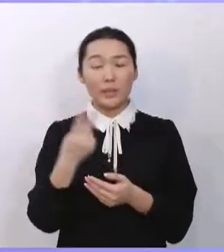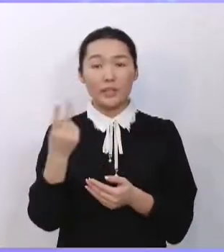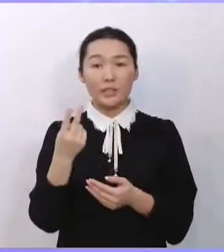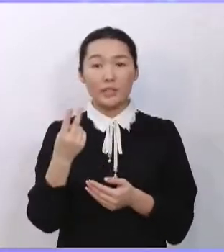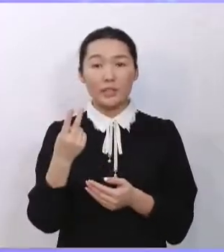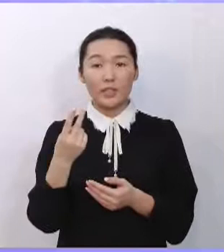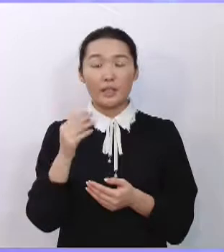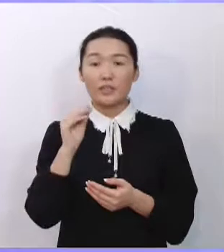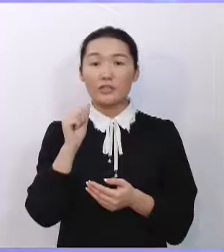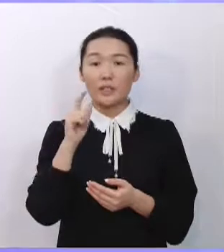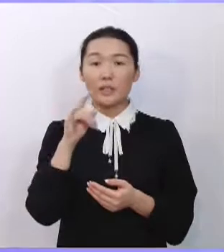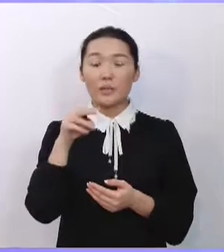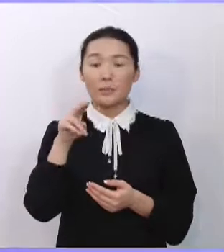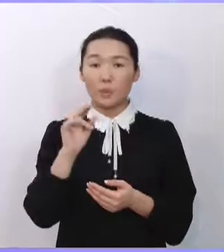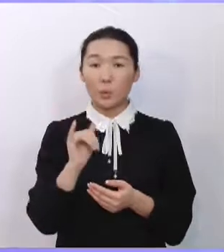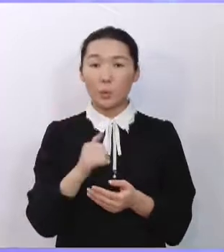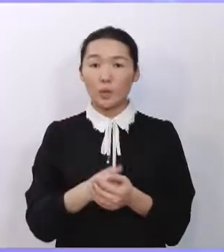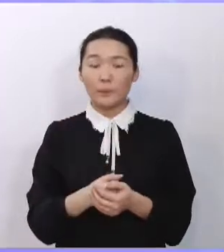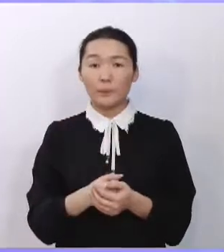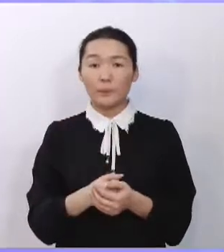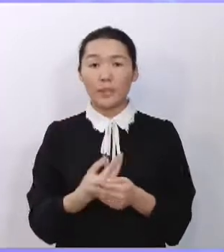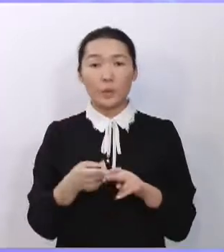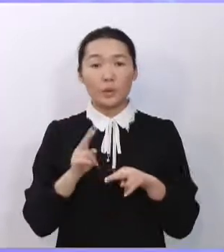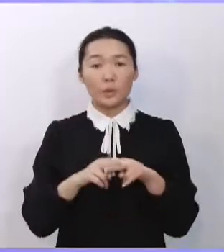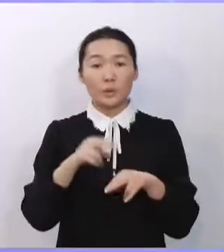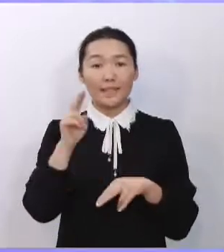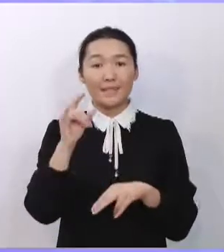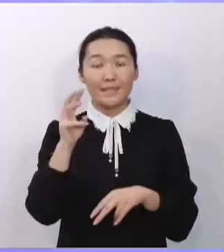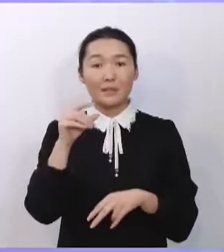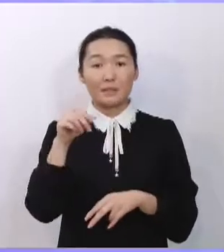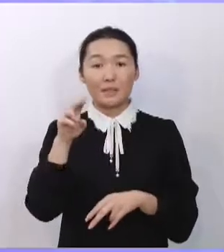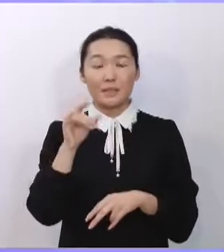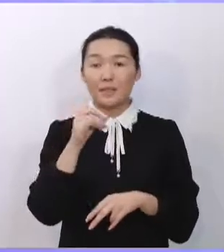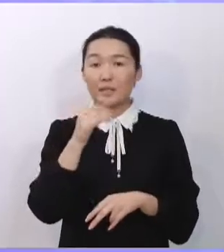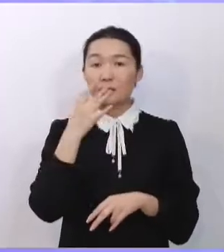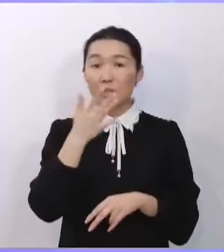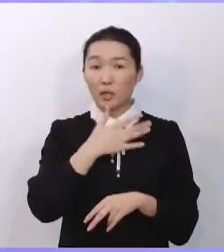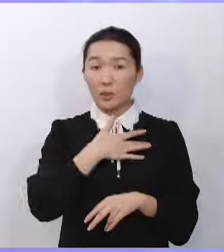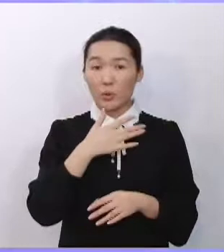Экинчиден, жагымдуу. Ошондуктан кымызды жакшы көрөм.